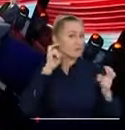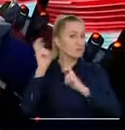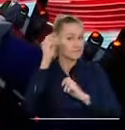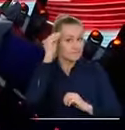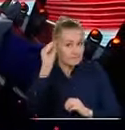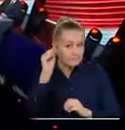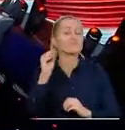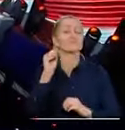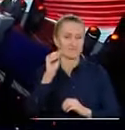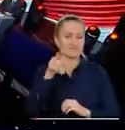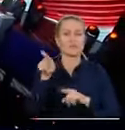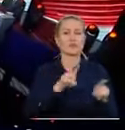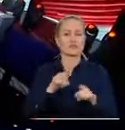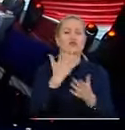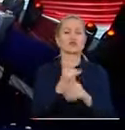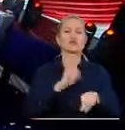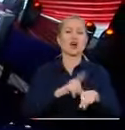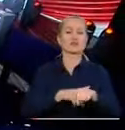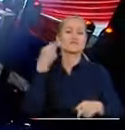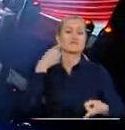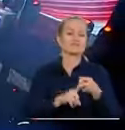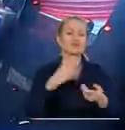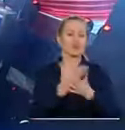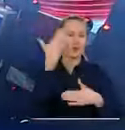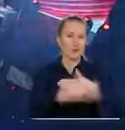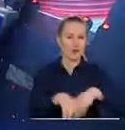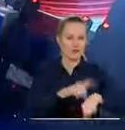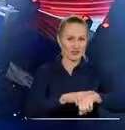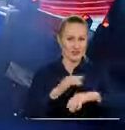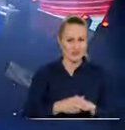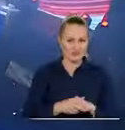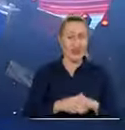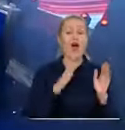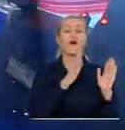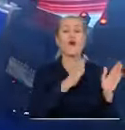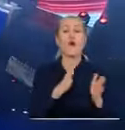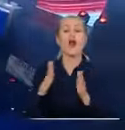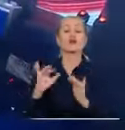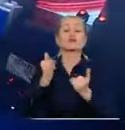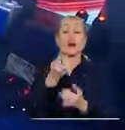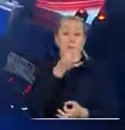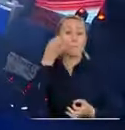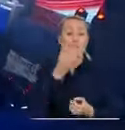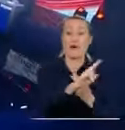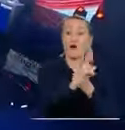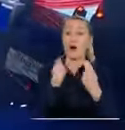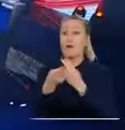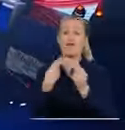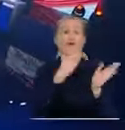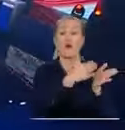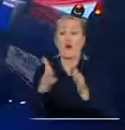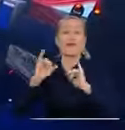no to będzie to oczywiście oznaczać, że czas na odpowiedź właśnie się skończył. Oczywiście kolejność, w jakiej w poszczególnych rundach kandydaci będą odpowiadać na